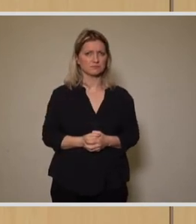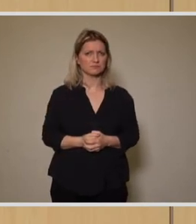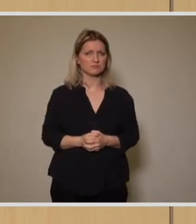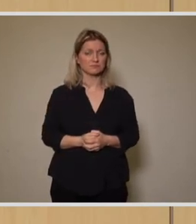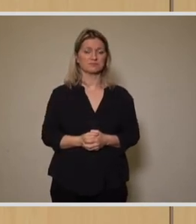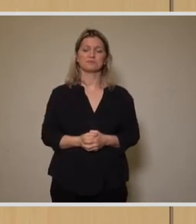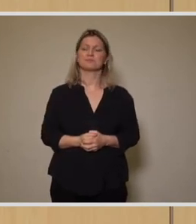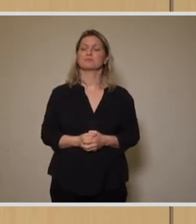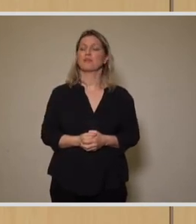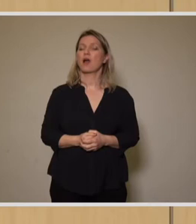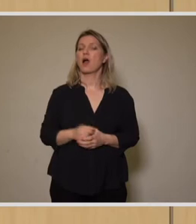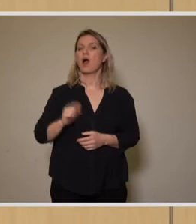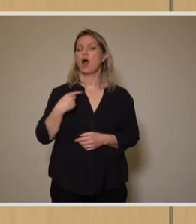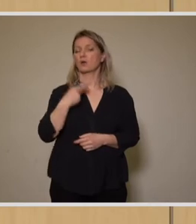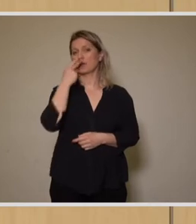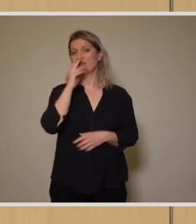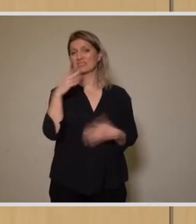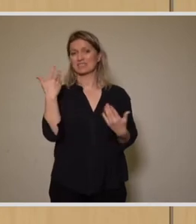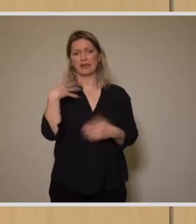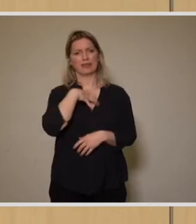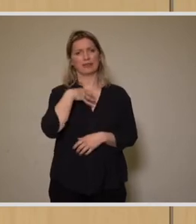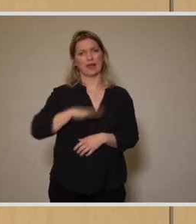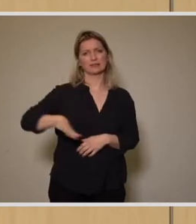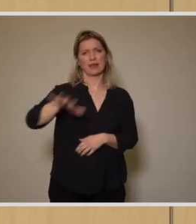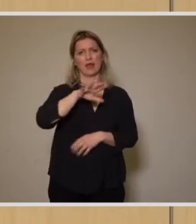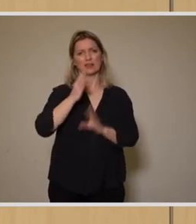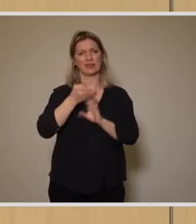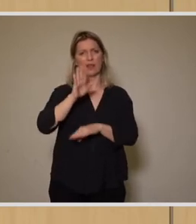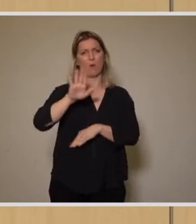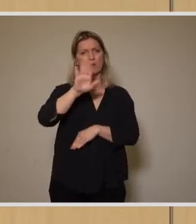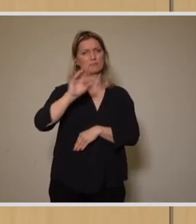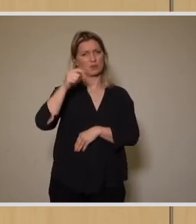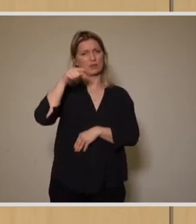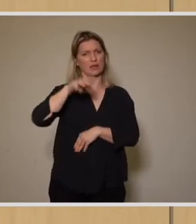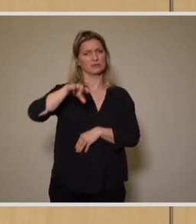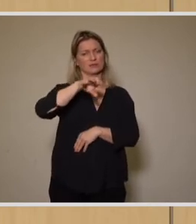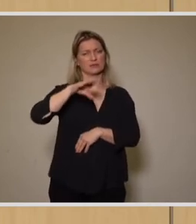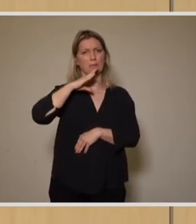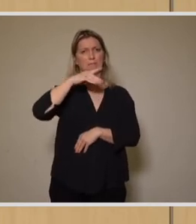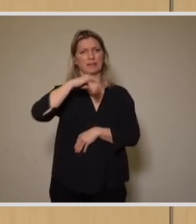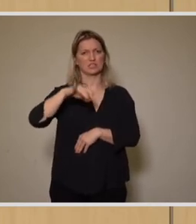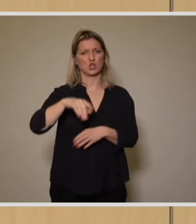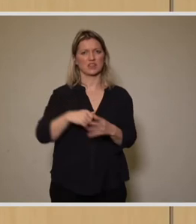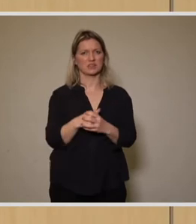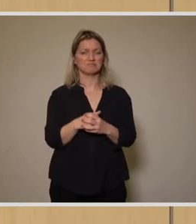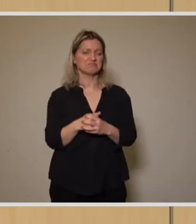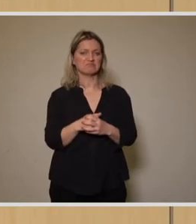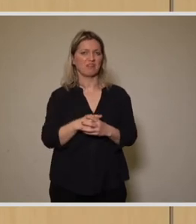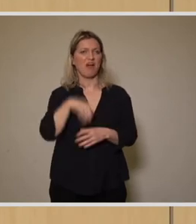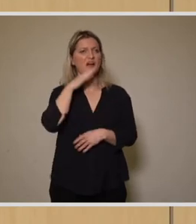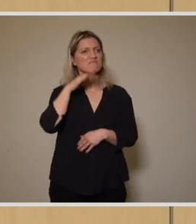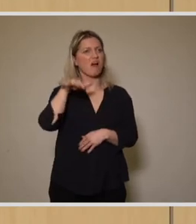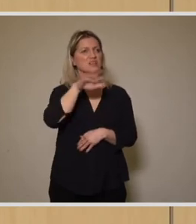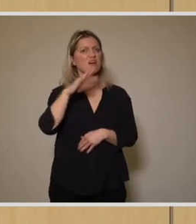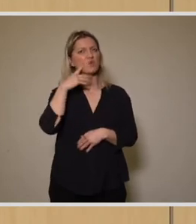Offensichtlich ist allerdings auch, dass im Dresdner Norden und hier insbesondere im Stadtteil Pieschen nicht genügend Wasserfläche